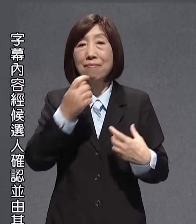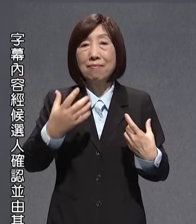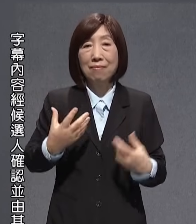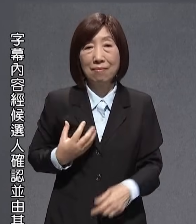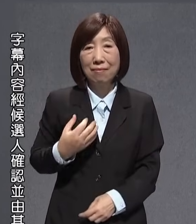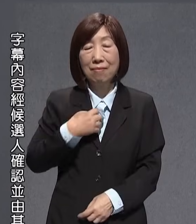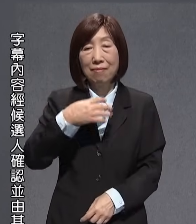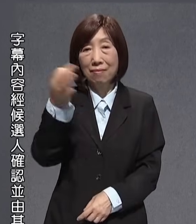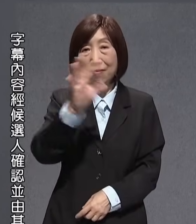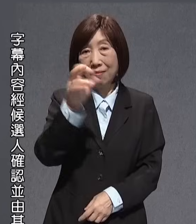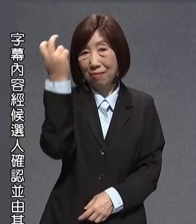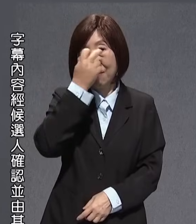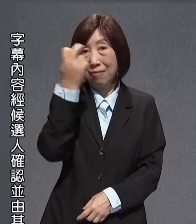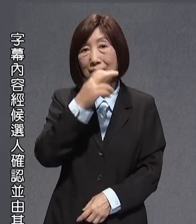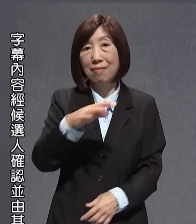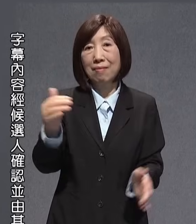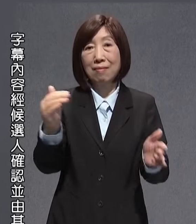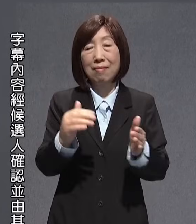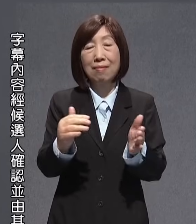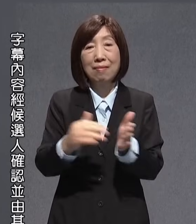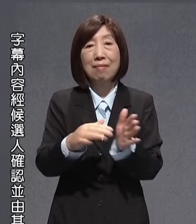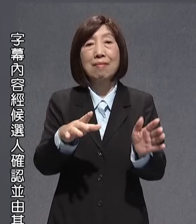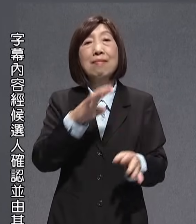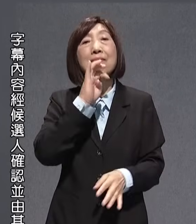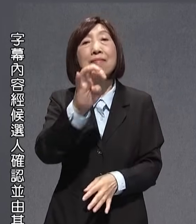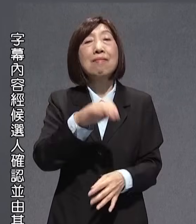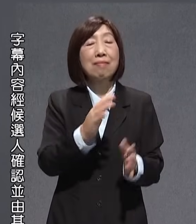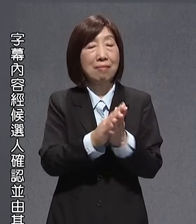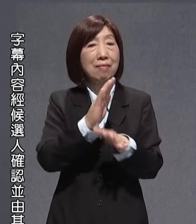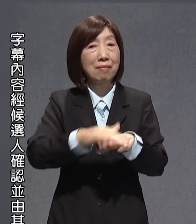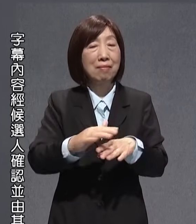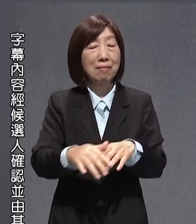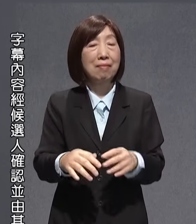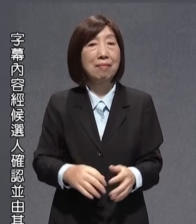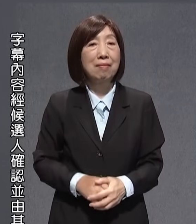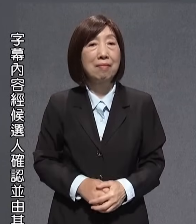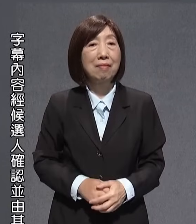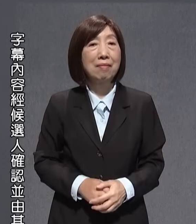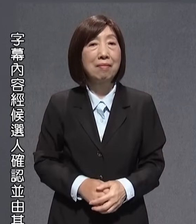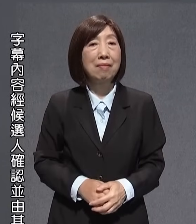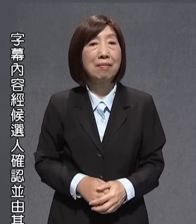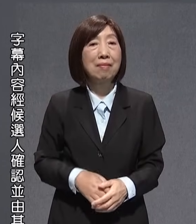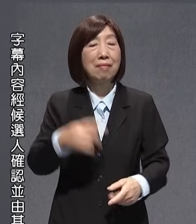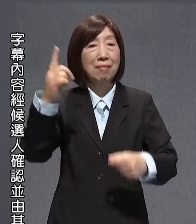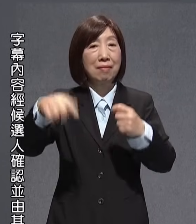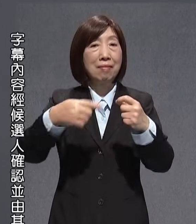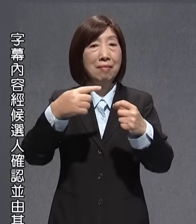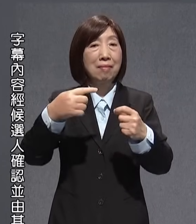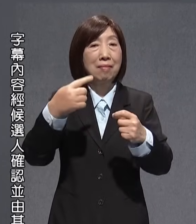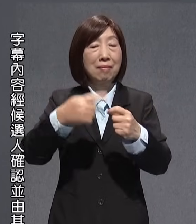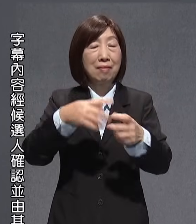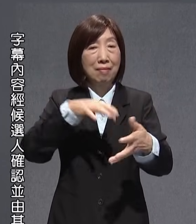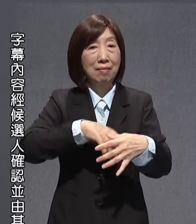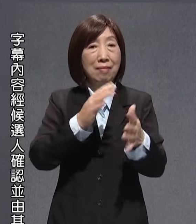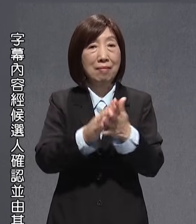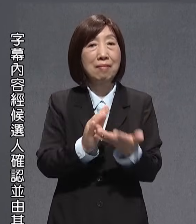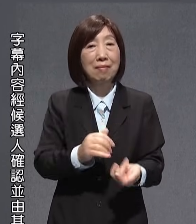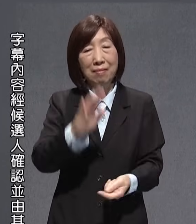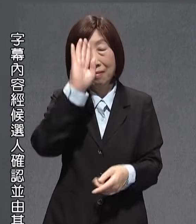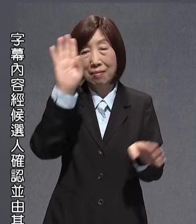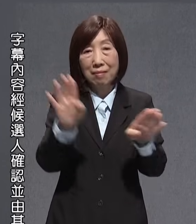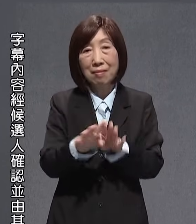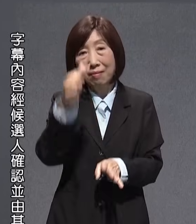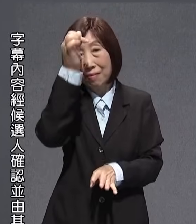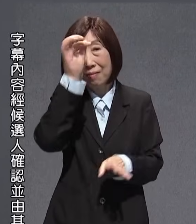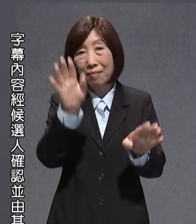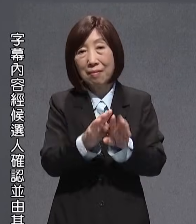费筛检，要降到40岁下卡。啊，那个一年内底有3天不病日病假的生理假，我